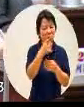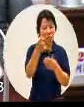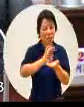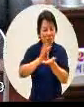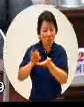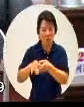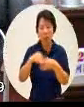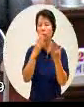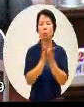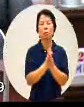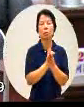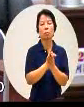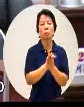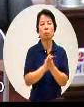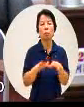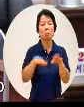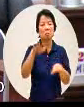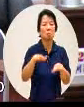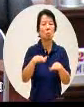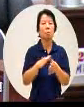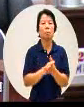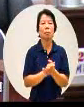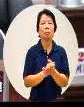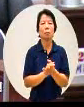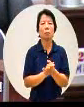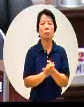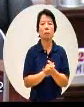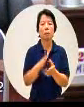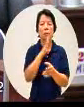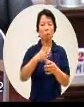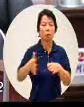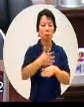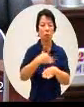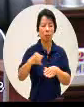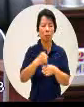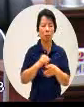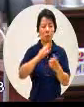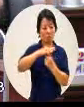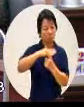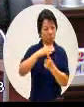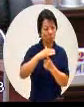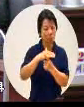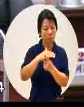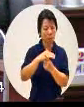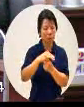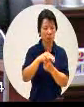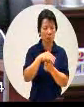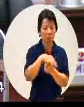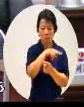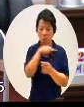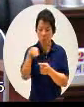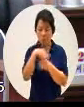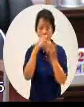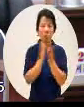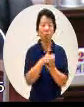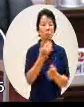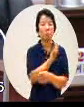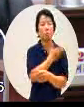財政收支不平衡這是用全世界的標準來看但是不管標準是什麼